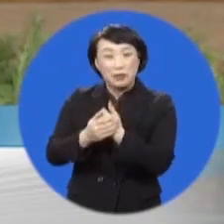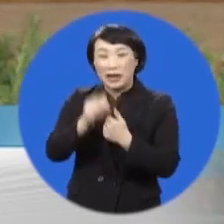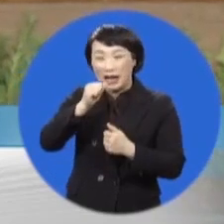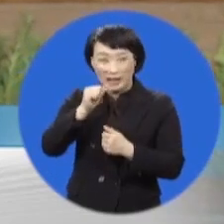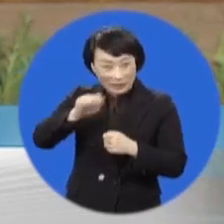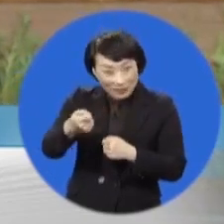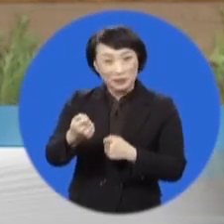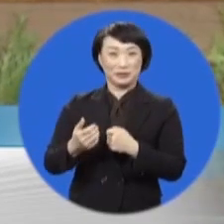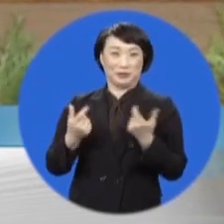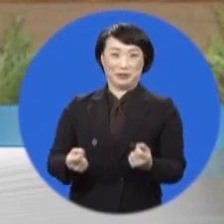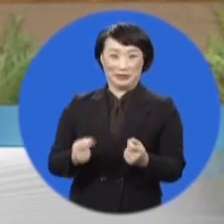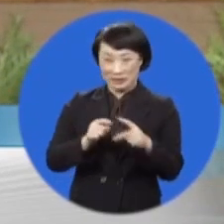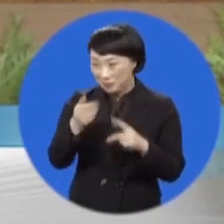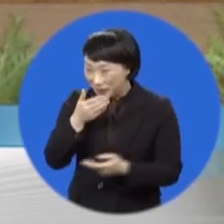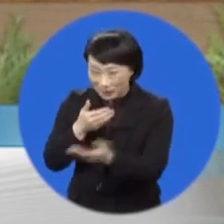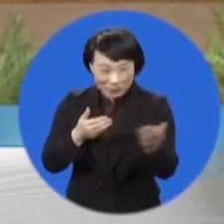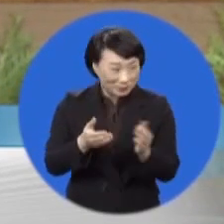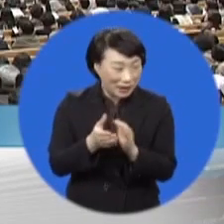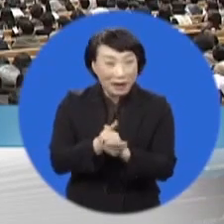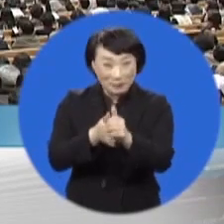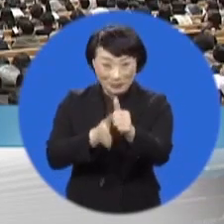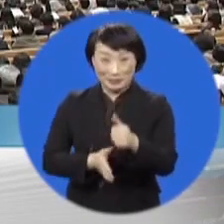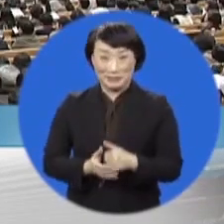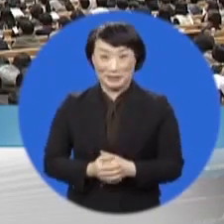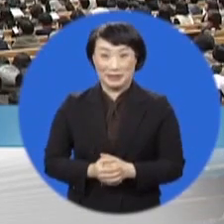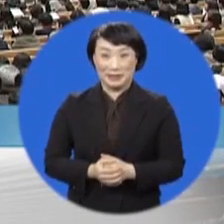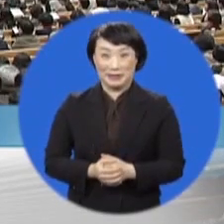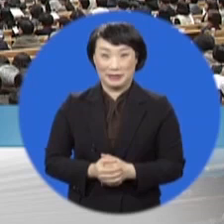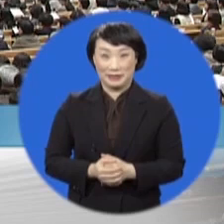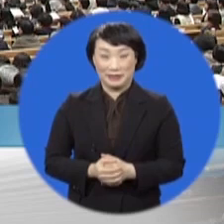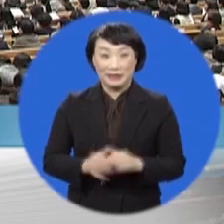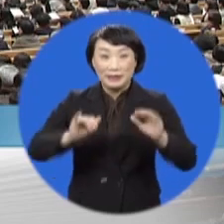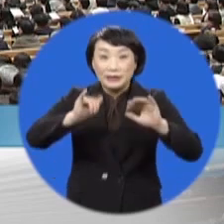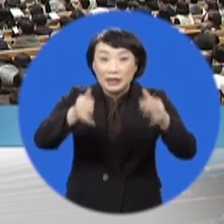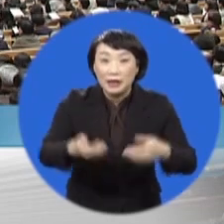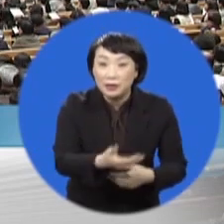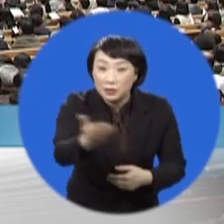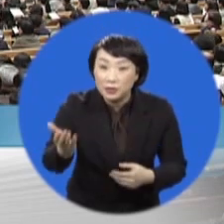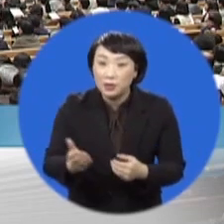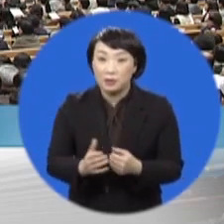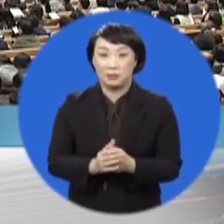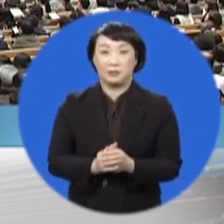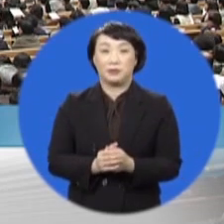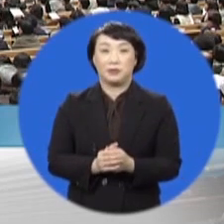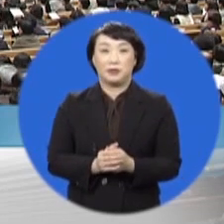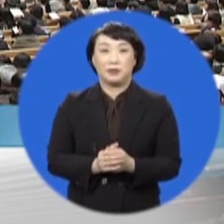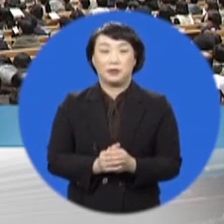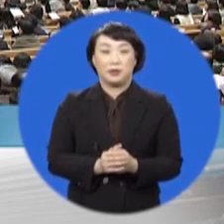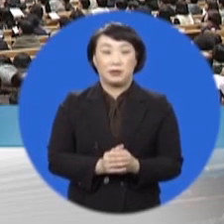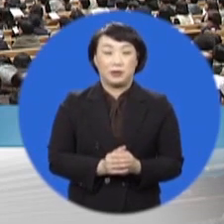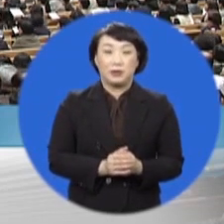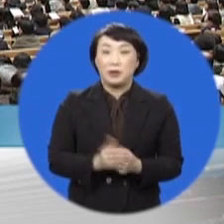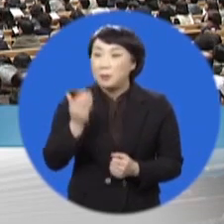열 씰 내쉬면 아멘 합시다 8 이 세상을 가능한